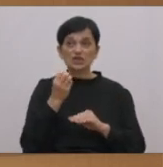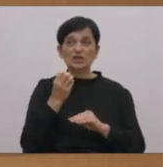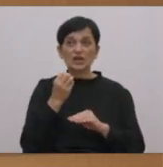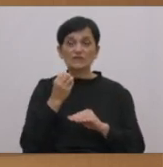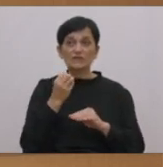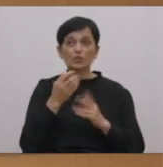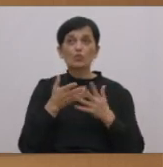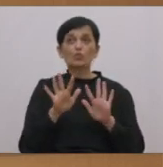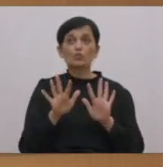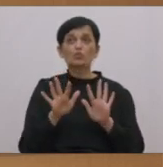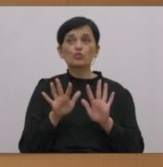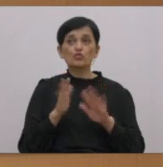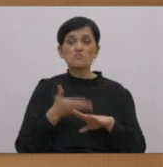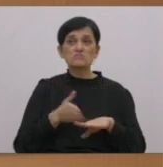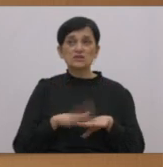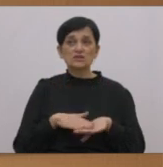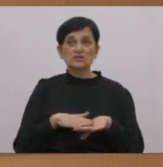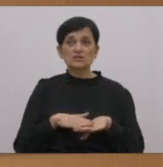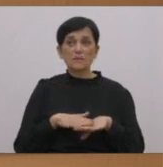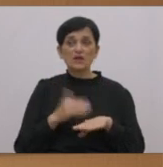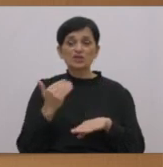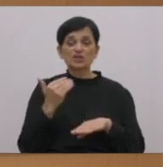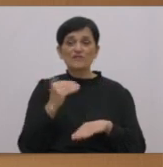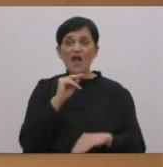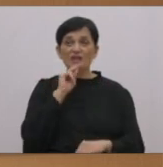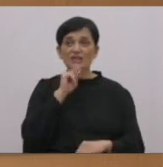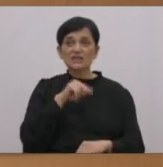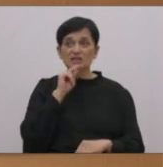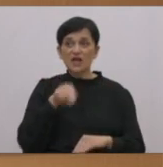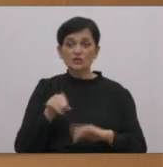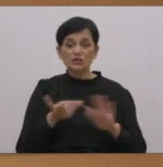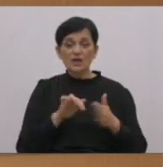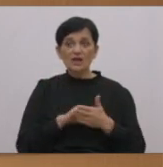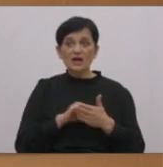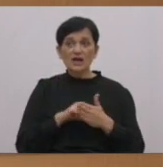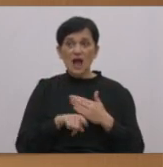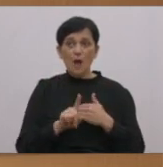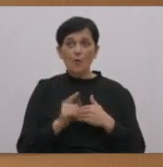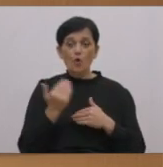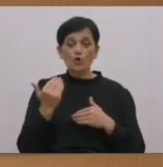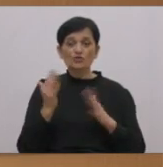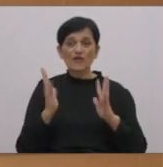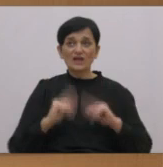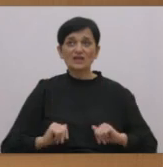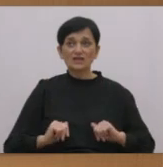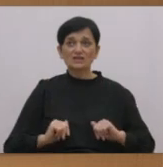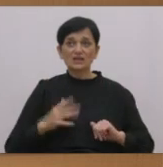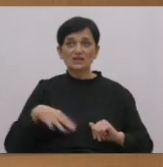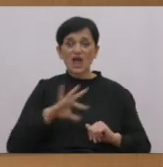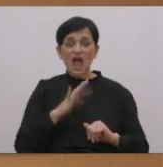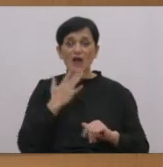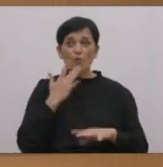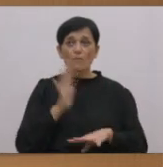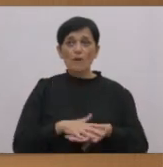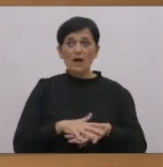უფრო მძიმე თქვენი დანაშაულებრივი ქმედებების გამო. თქვენ დაანგრიეთ საქართველოს ეროვნული